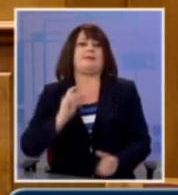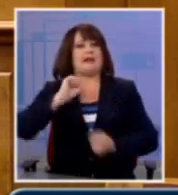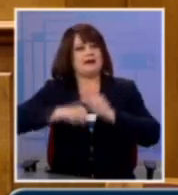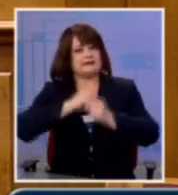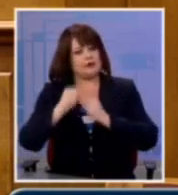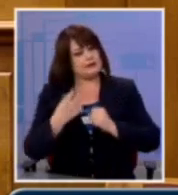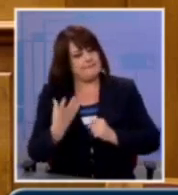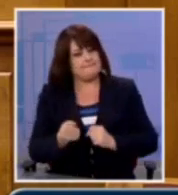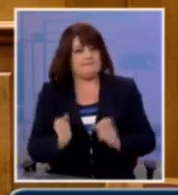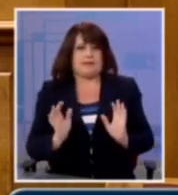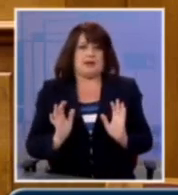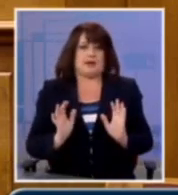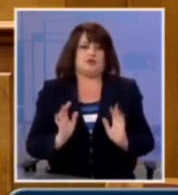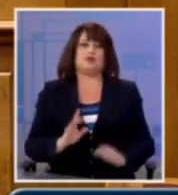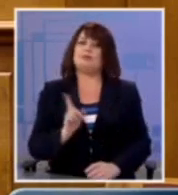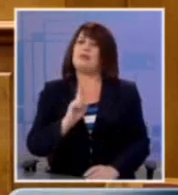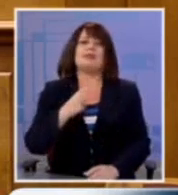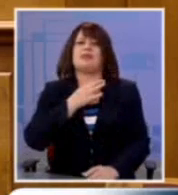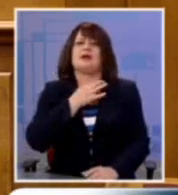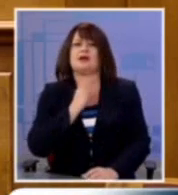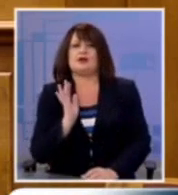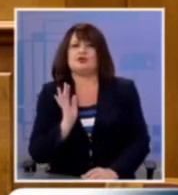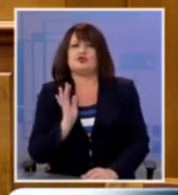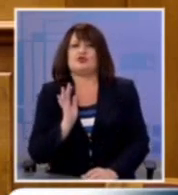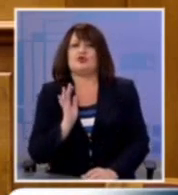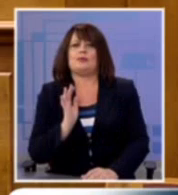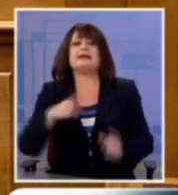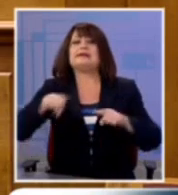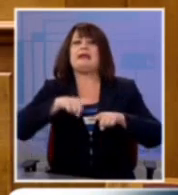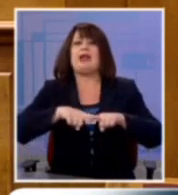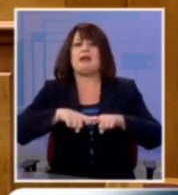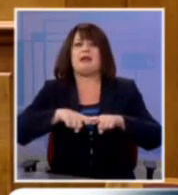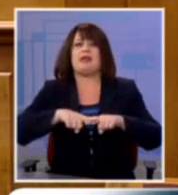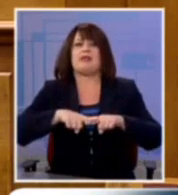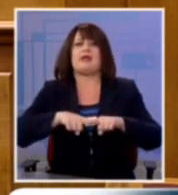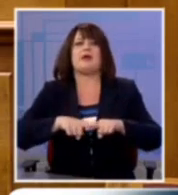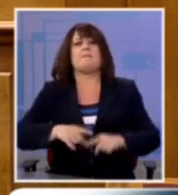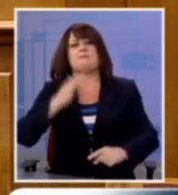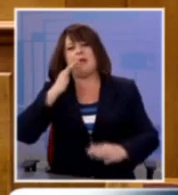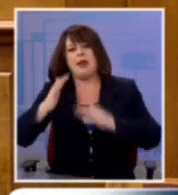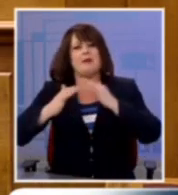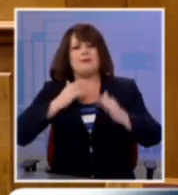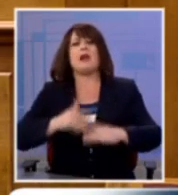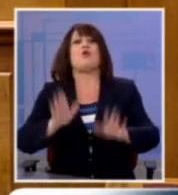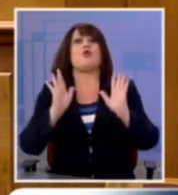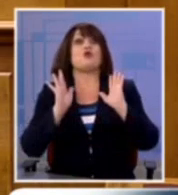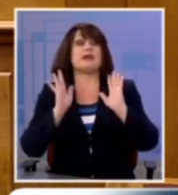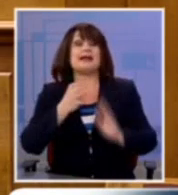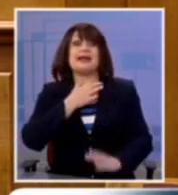δραστηριότητα. Δεν χρειαζόμαστε σαν χώρα πολλά λόγια, χρειαζόμαστε